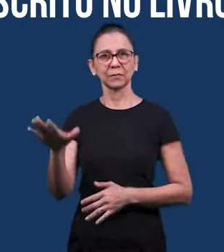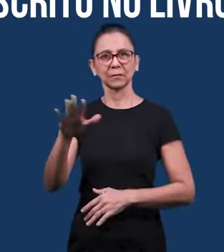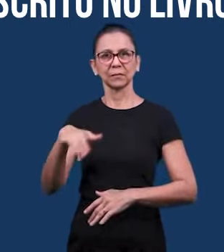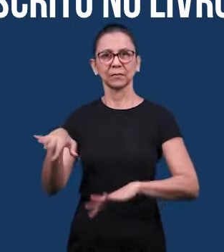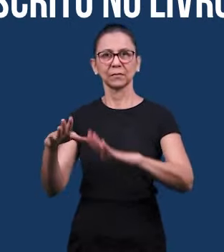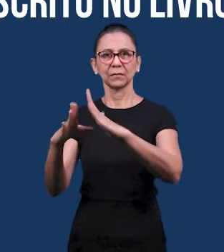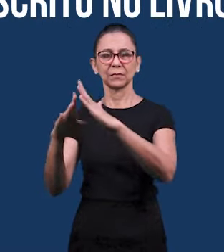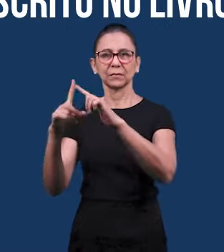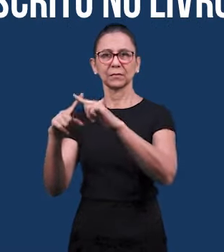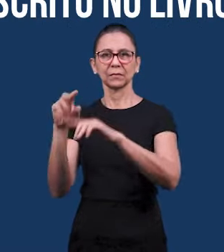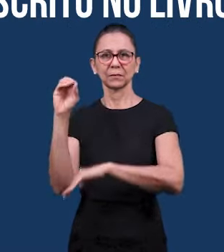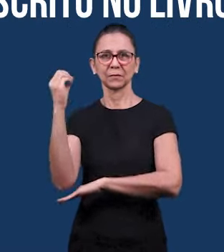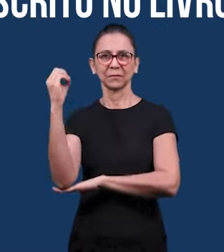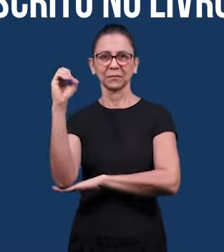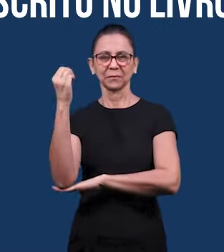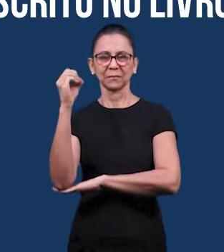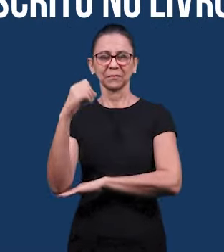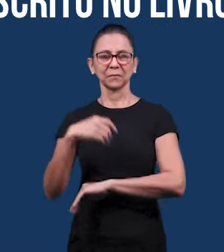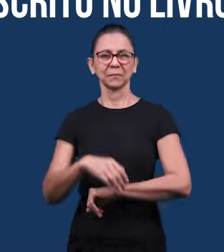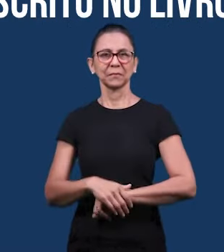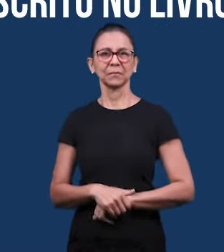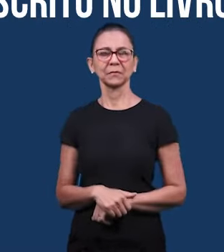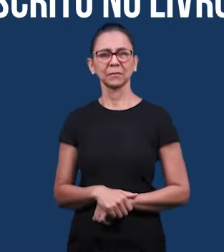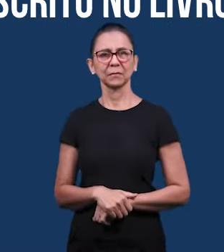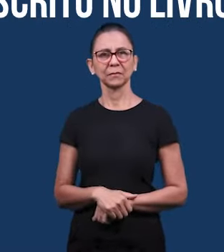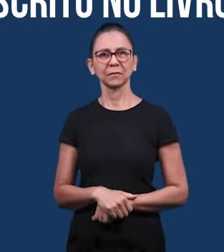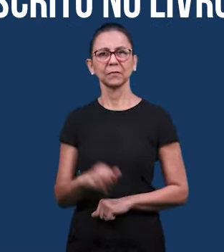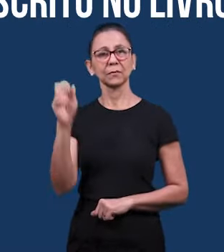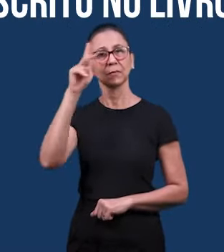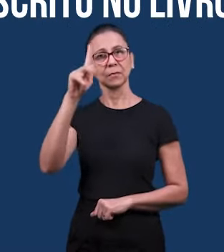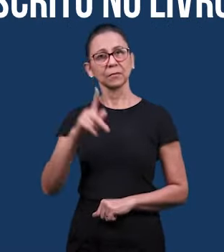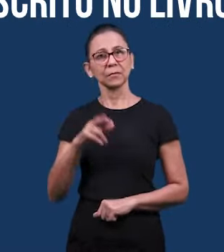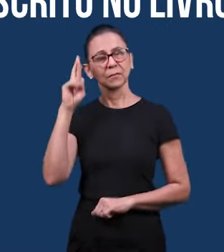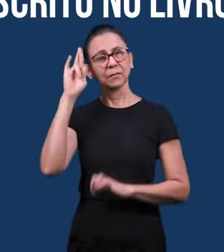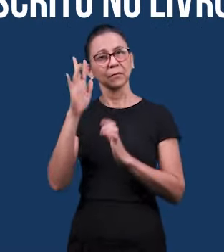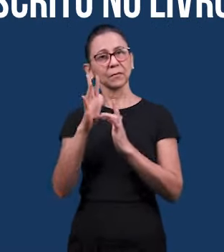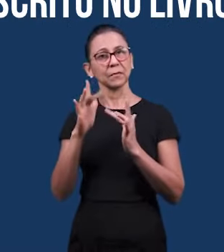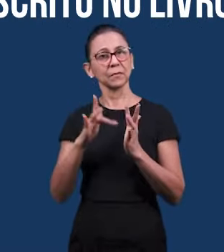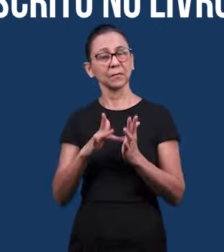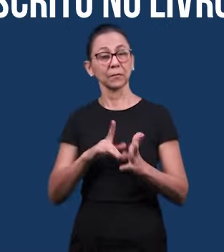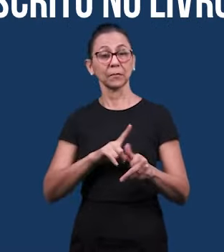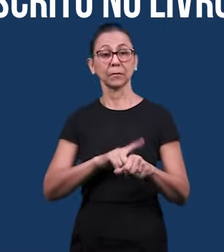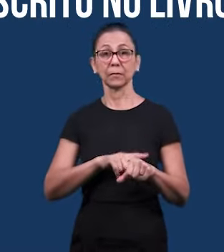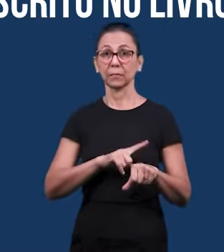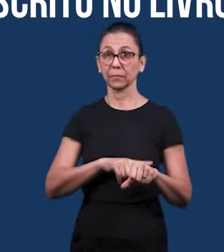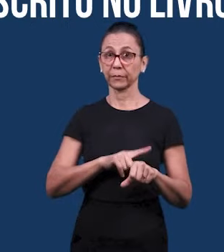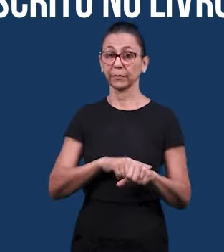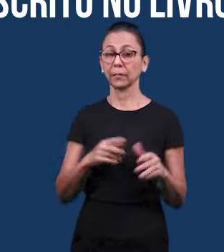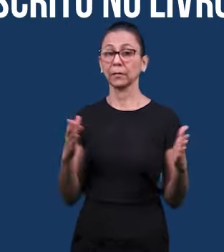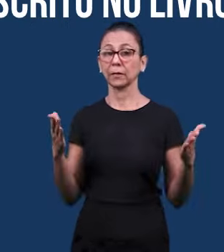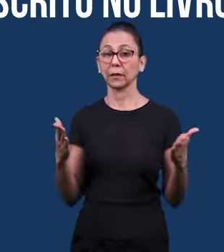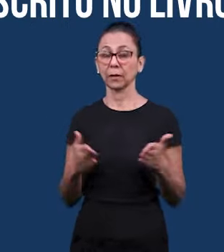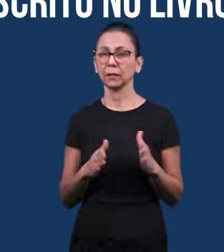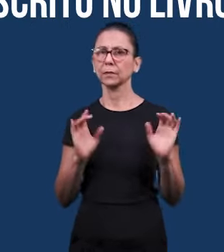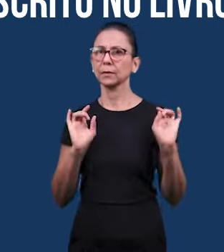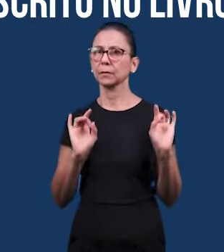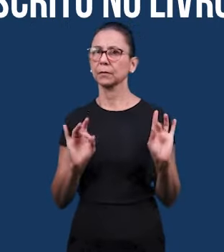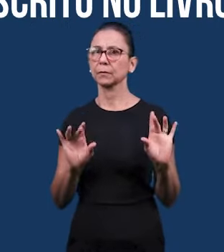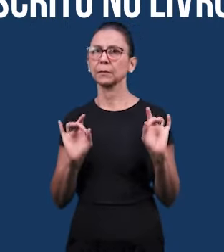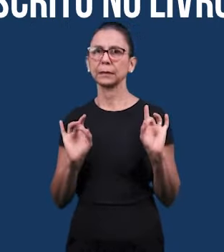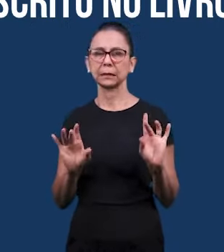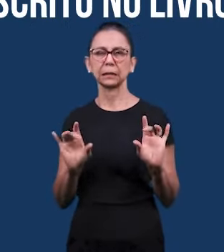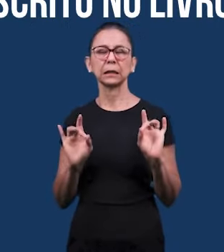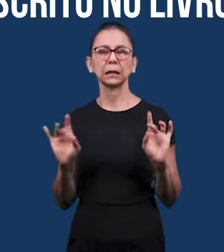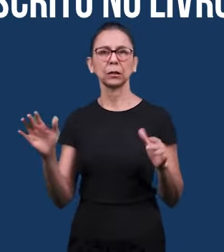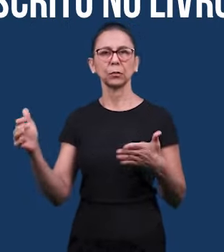Возлюбленные братья и сестры, мир Божий. Мы живем в особое время. Это привилегированное